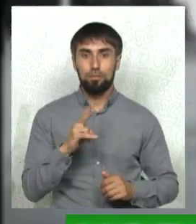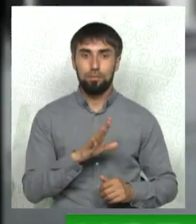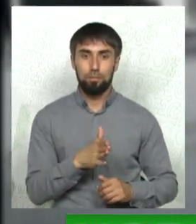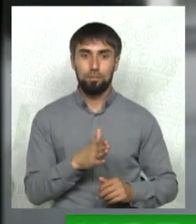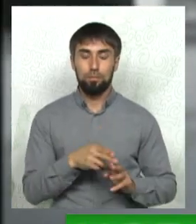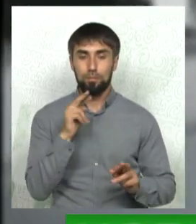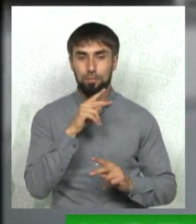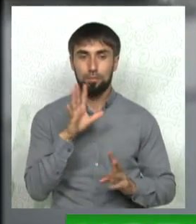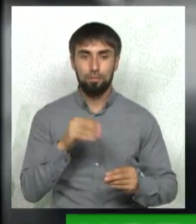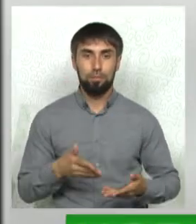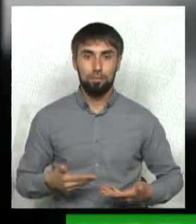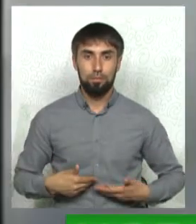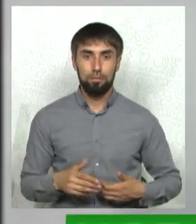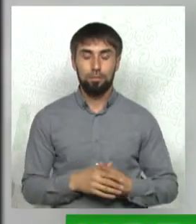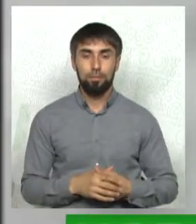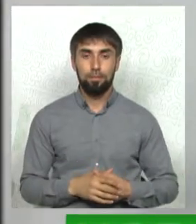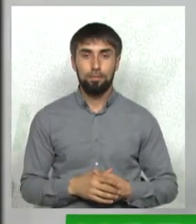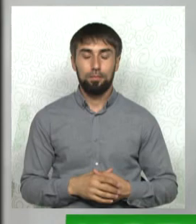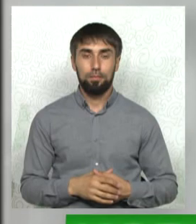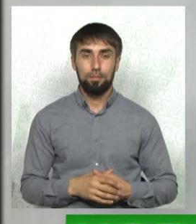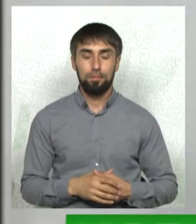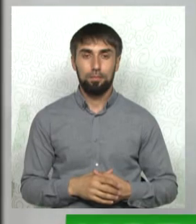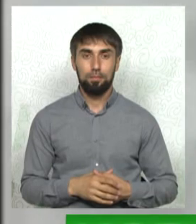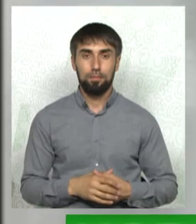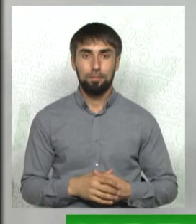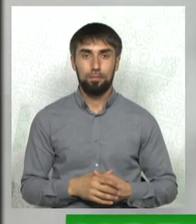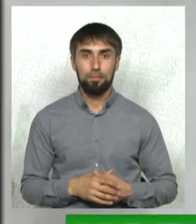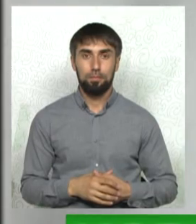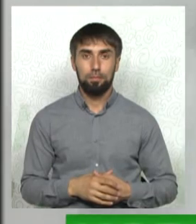об этом всю оставшуюся жизнь. Дана Плеева, Адам Далаков, Новости 24.